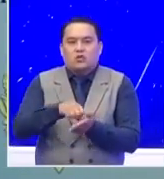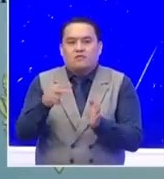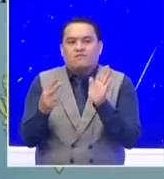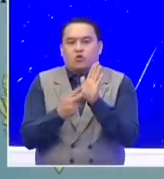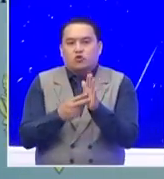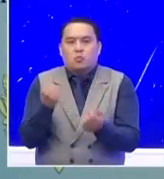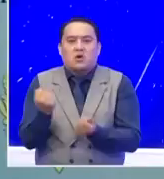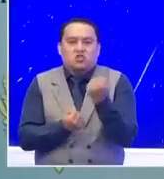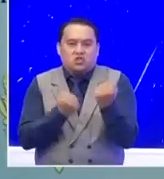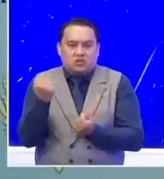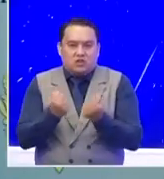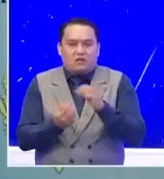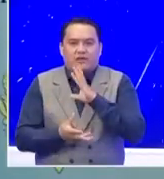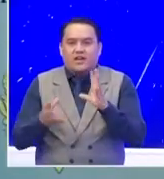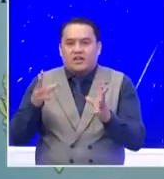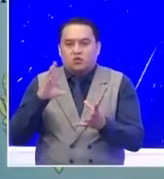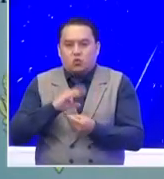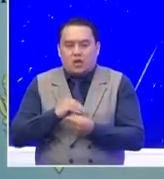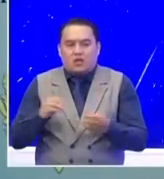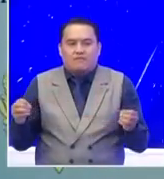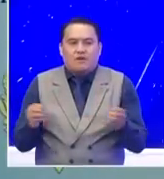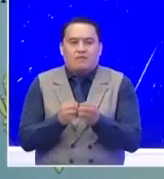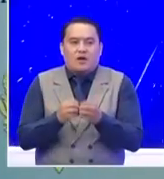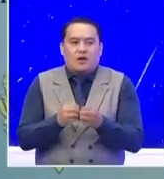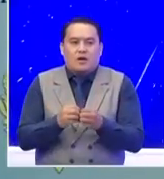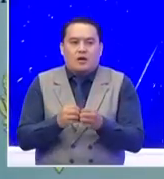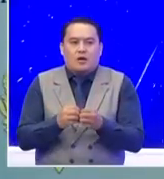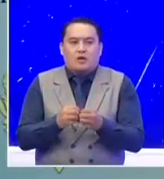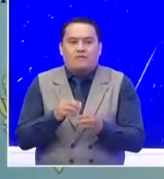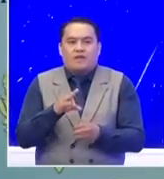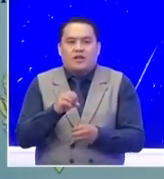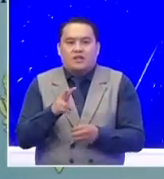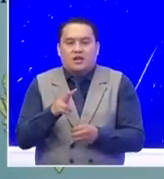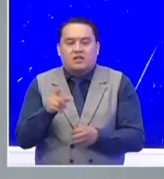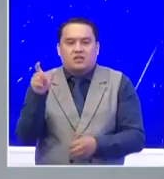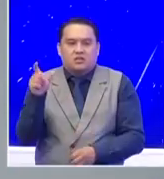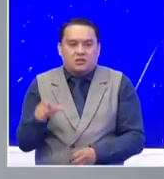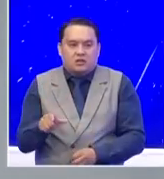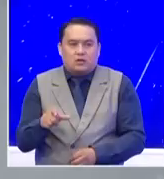8 автомашин. В результате столкновения водитель автомашины Opel Vectra, гражданин М,